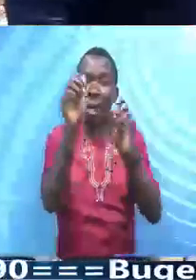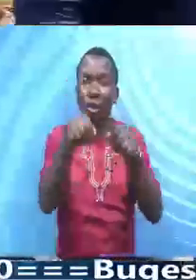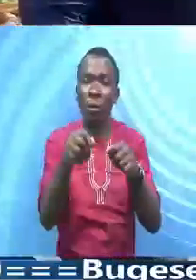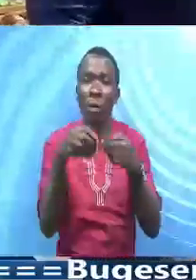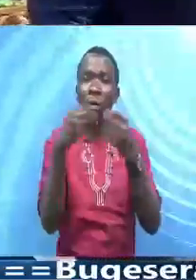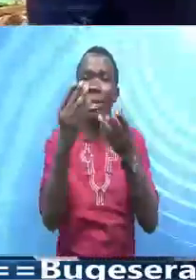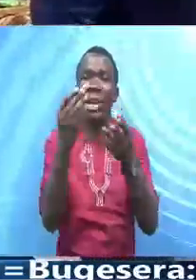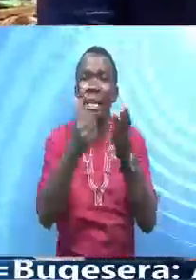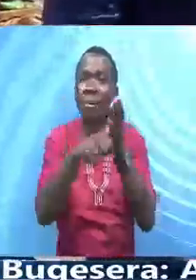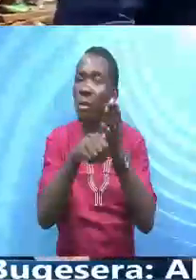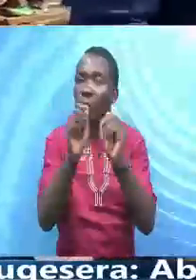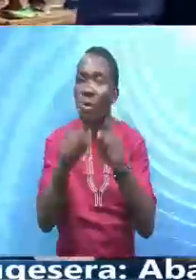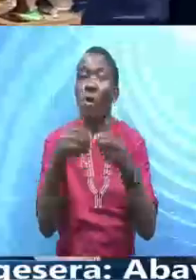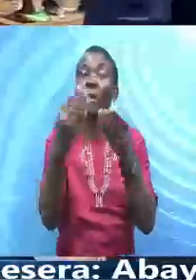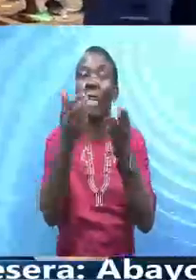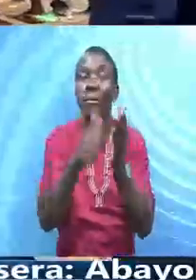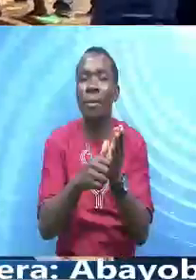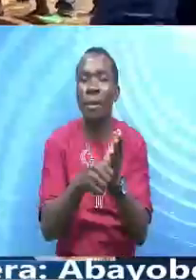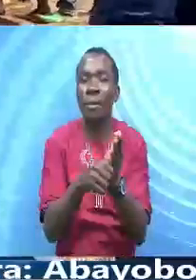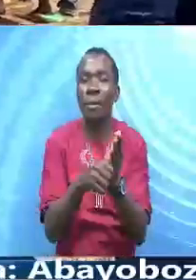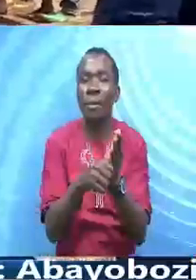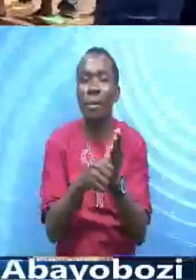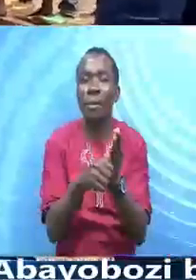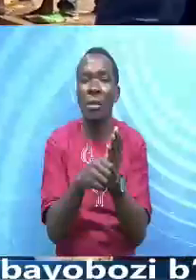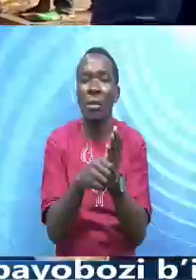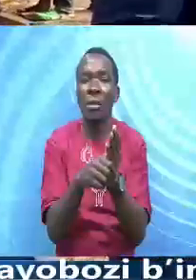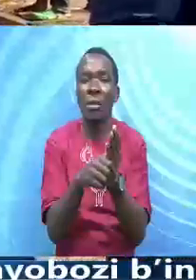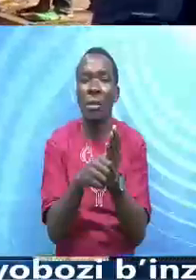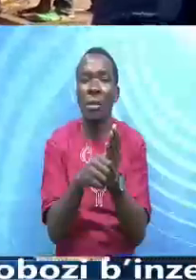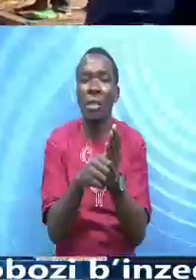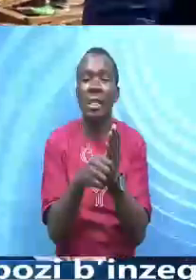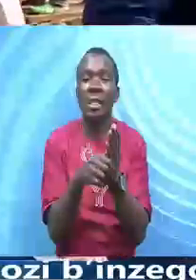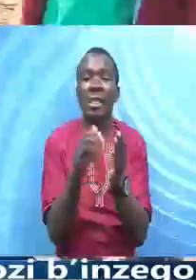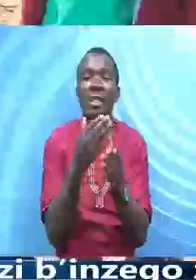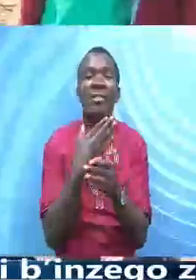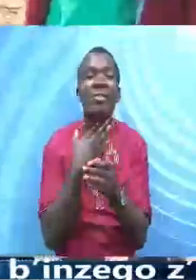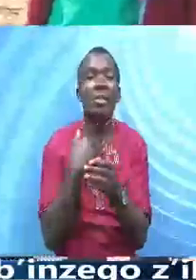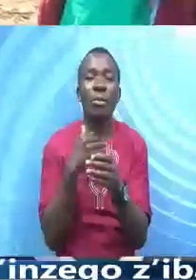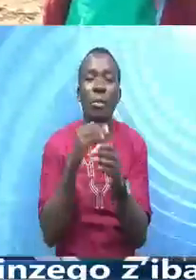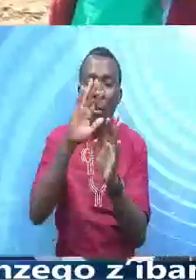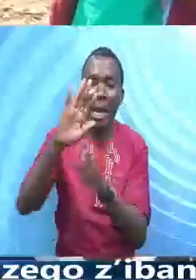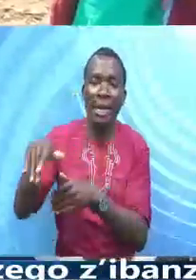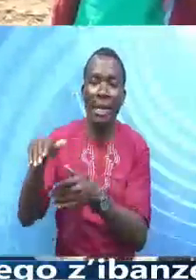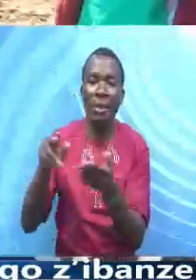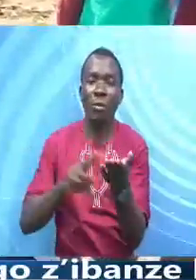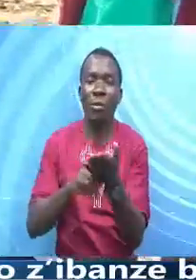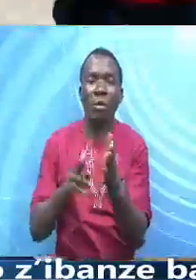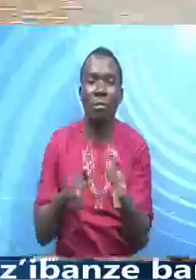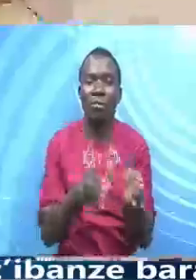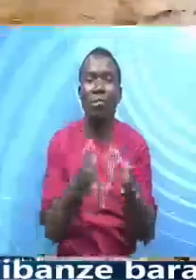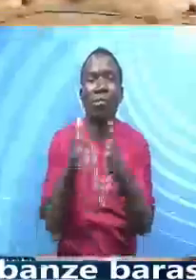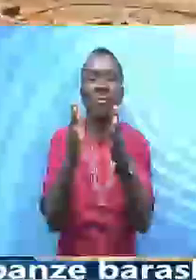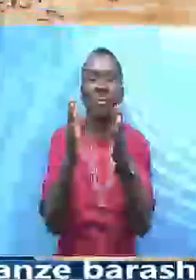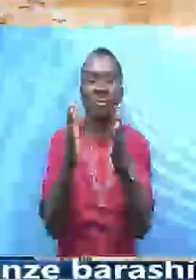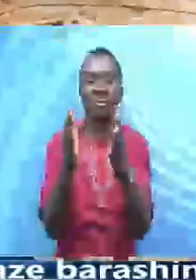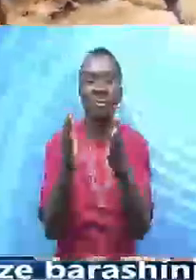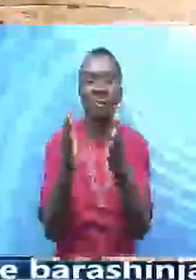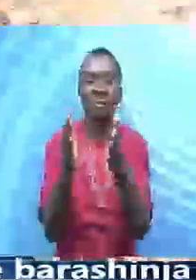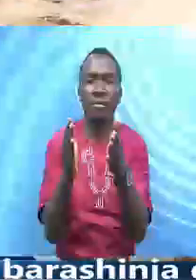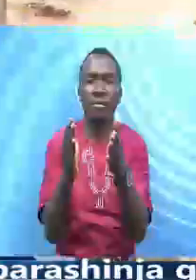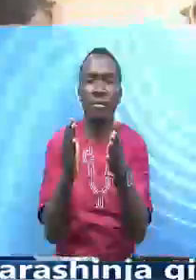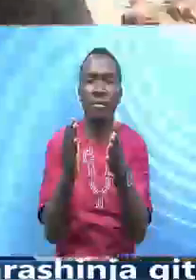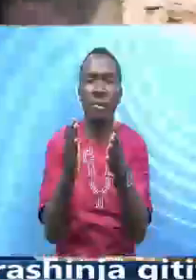mwa dutangira ibibazo ubu twagushisha icyifuzo ni uko bareka tukanyura aho inzira zizi naho kuza